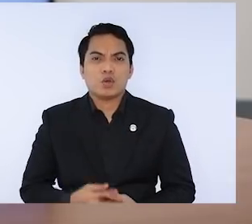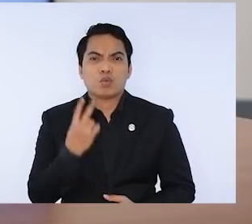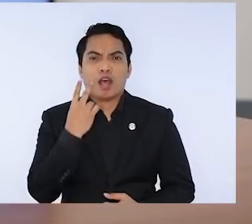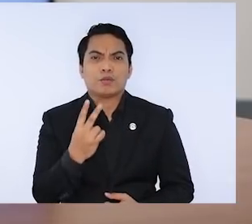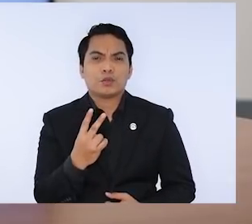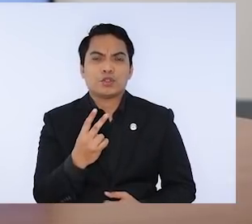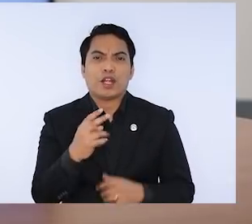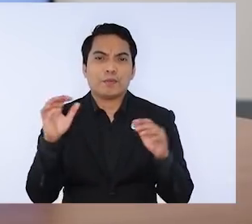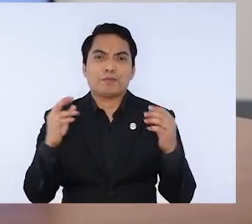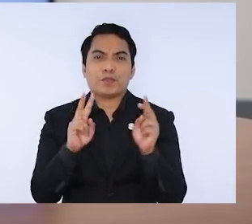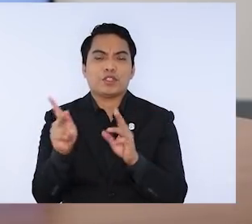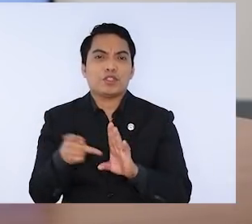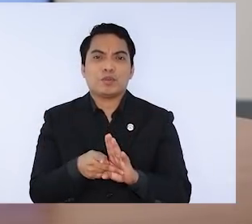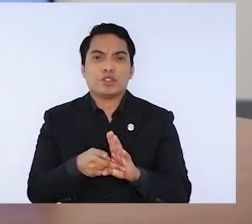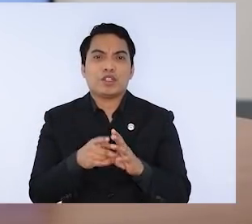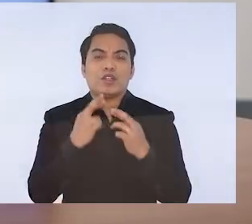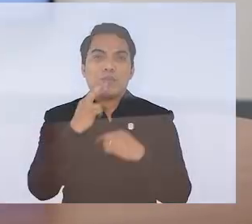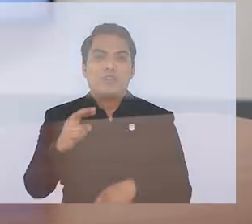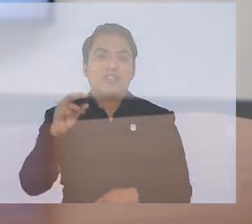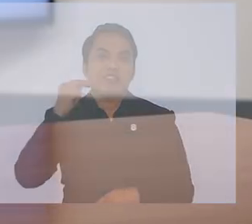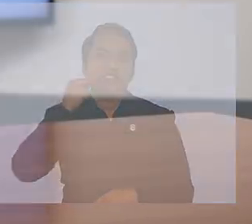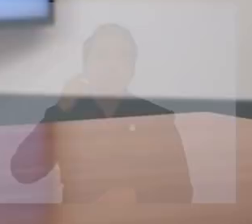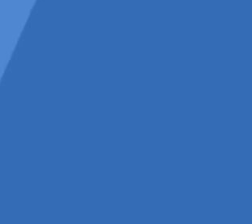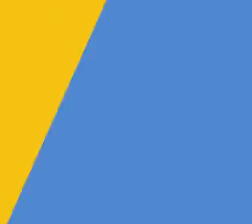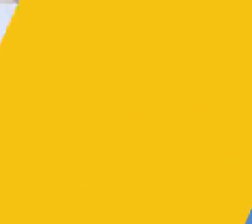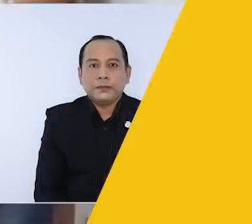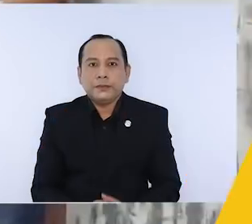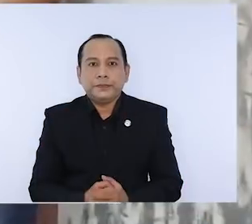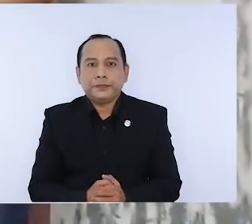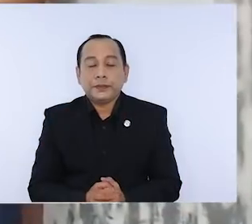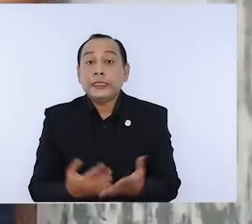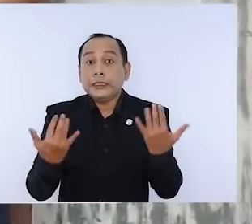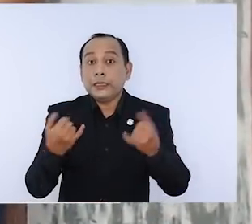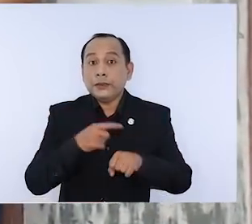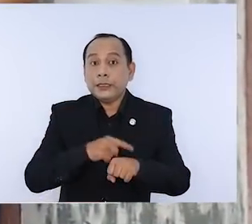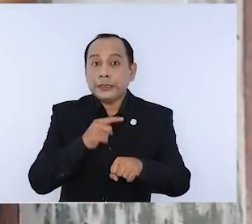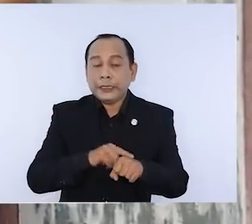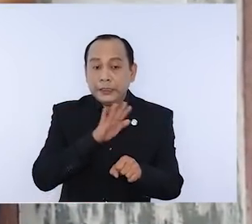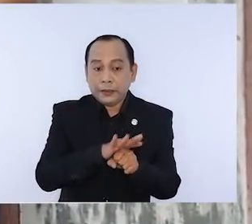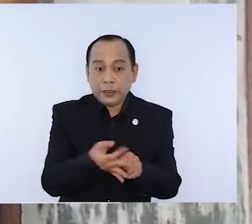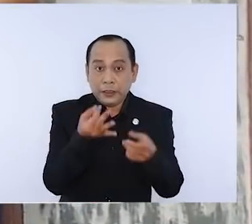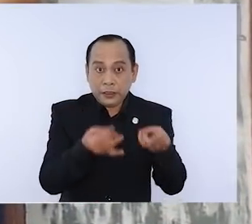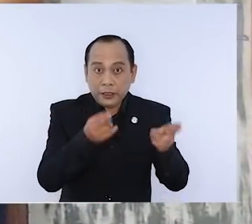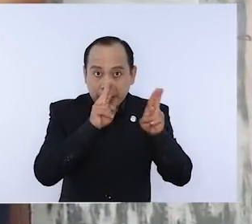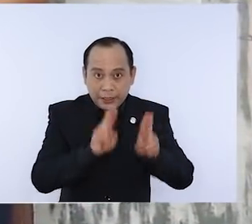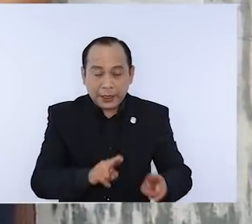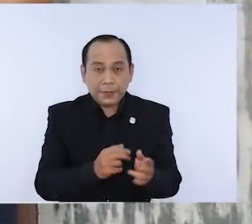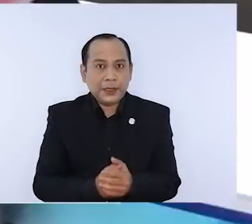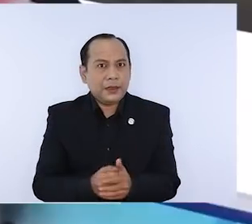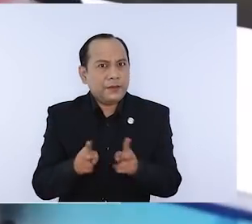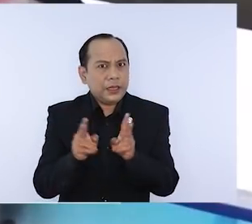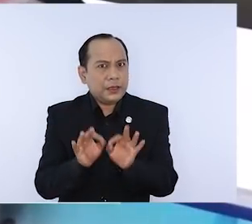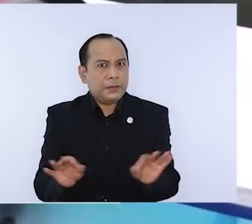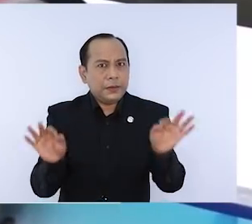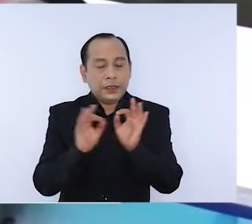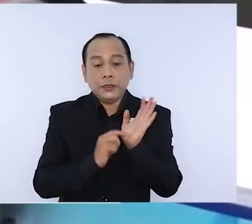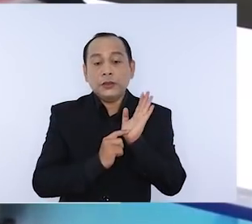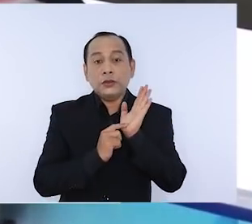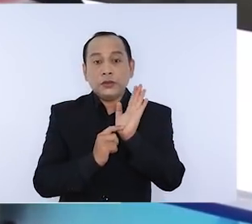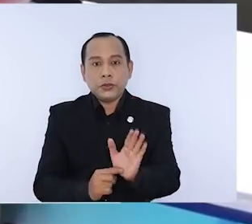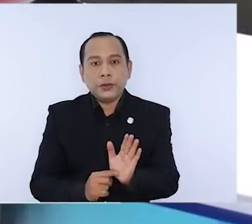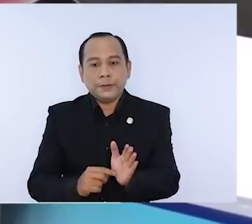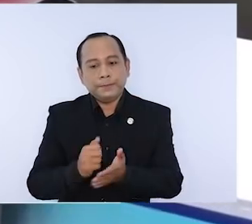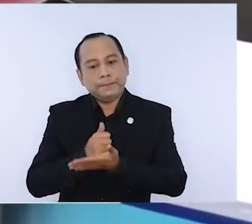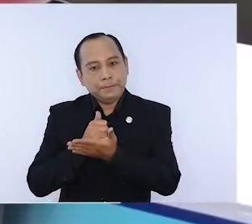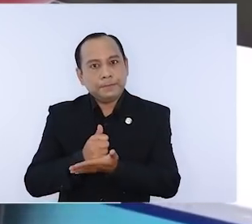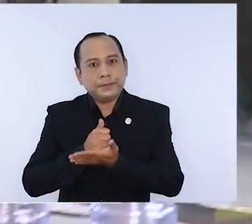pakikipagkaisa sa report ni kapatid na Nico Concepcion. Sa panahong ito ng pandemya, ay mahalaga na may pakita ang